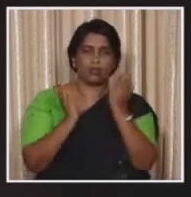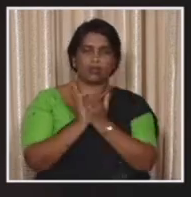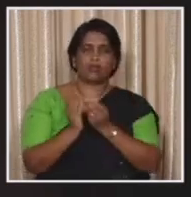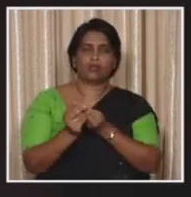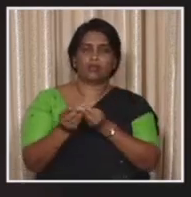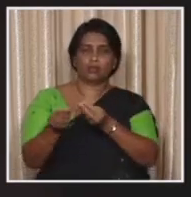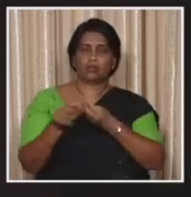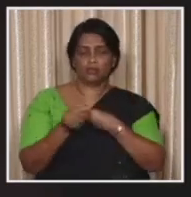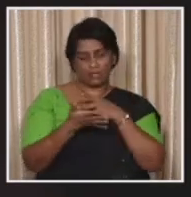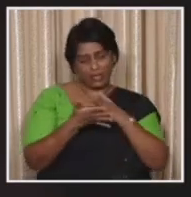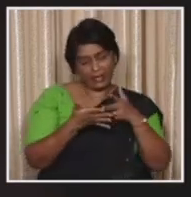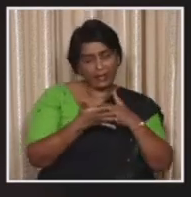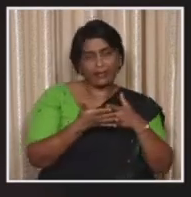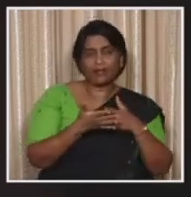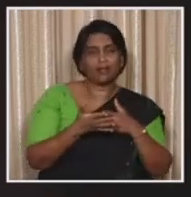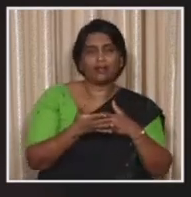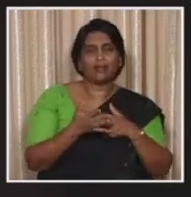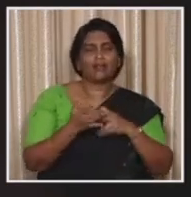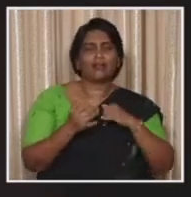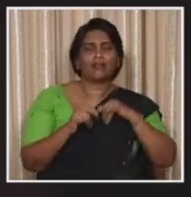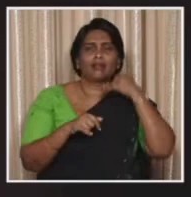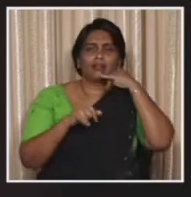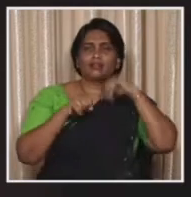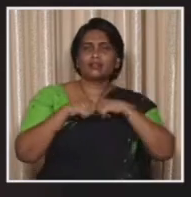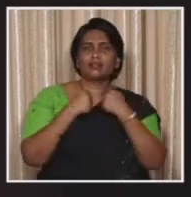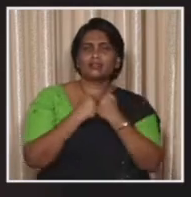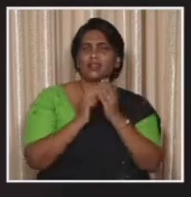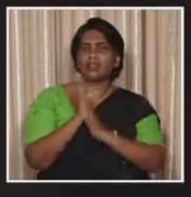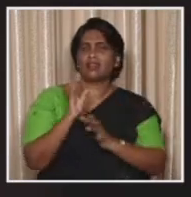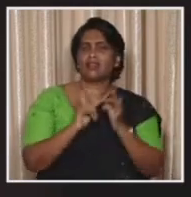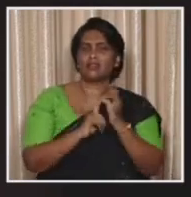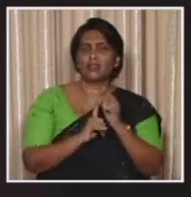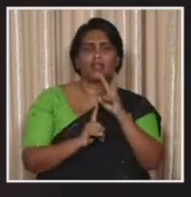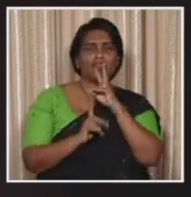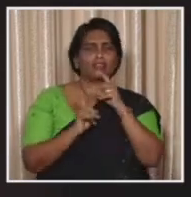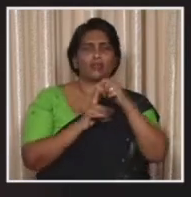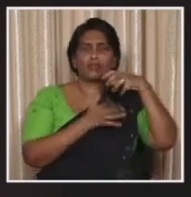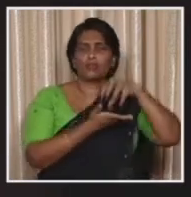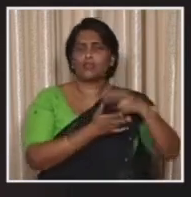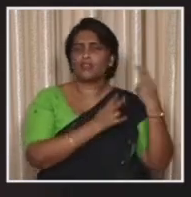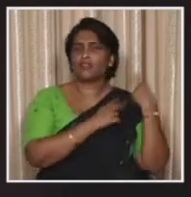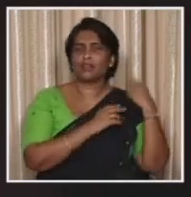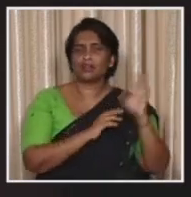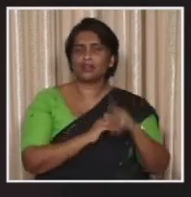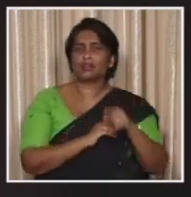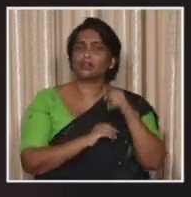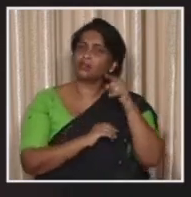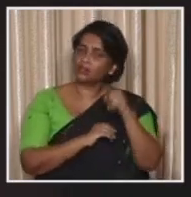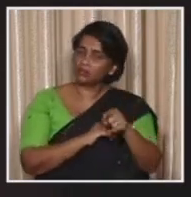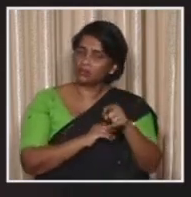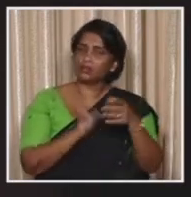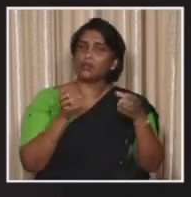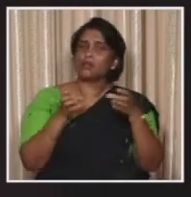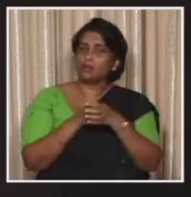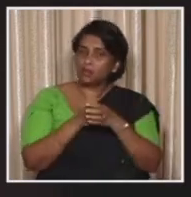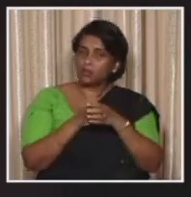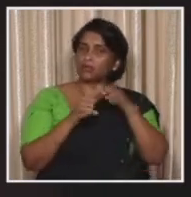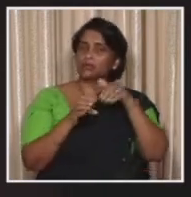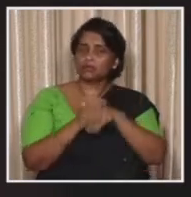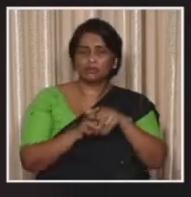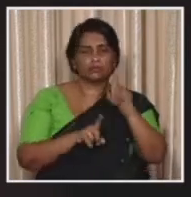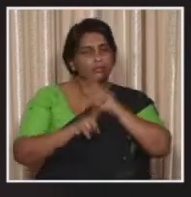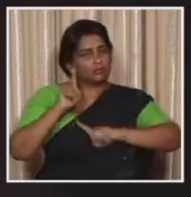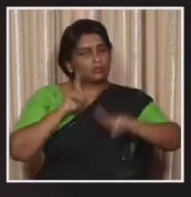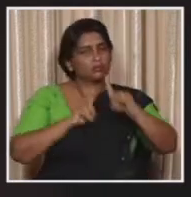දෙන එක ඇවිල්ලා කියනවනම් මම සජබේ මන්ත්‍රීවරයෙක් විදියට රත්නපුරේ ජනතාවක් කියන්නේ නැහැ එතුමා එක්ක පක්ෂයේ තීන්දුවක් අරන්